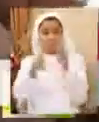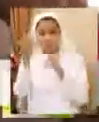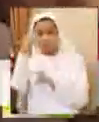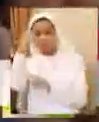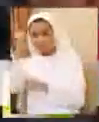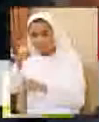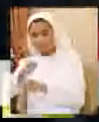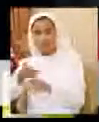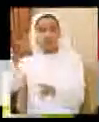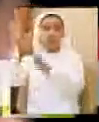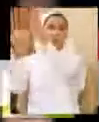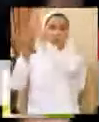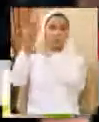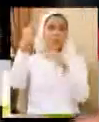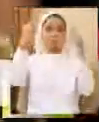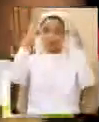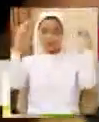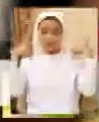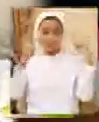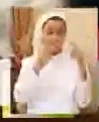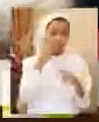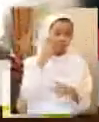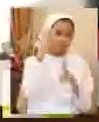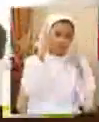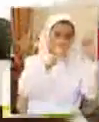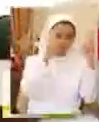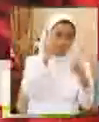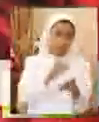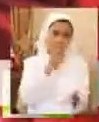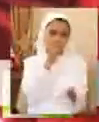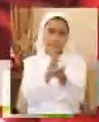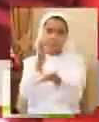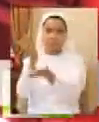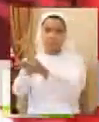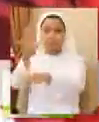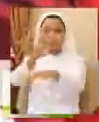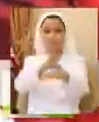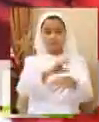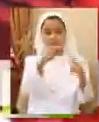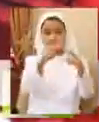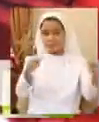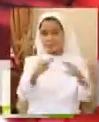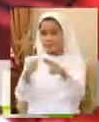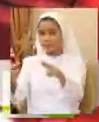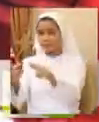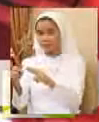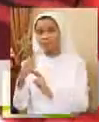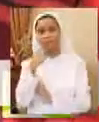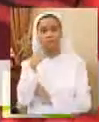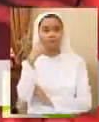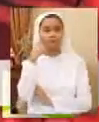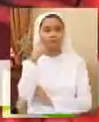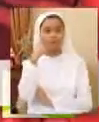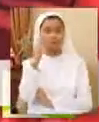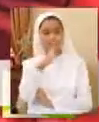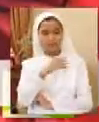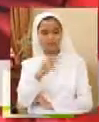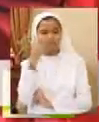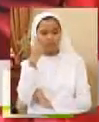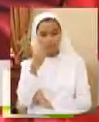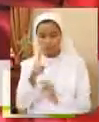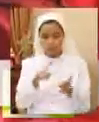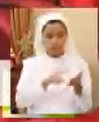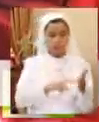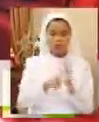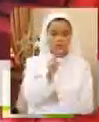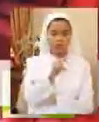ng mga madre namin dati, yung mga pioneer, nag-house to house sila, hinahanap nila. Tapos, ginagather, pinapapunta sa amin, and then, tinitingnan ko ano yung